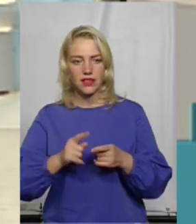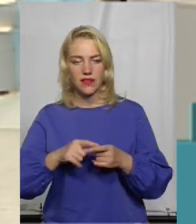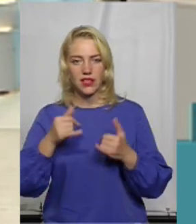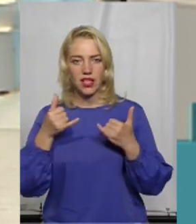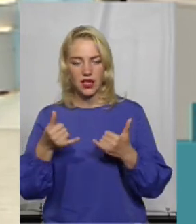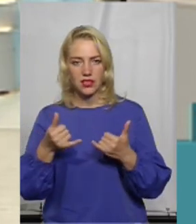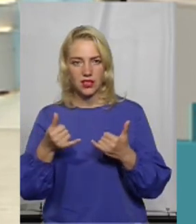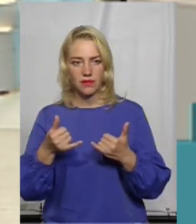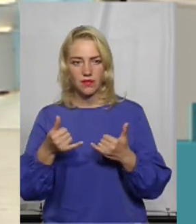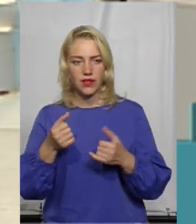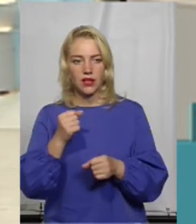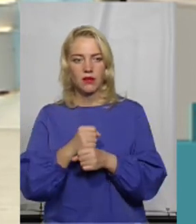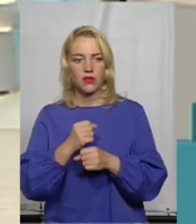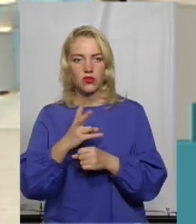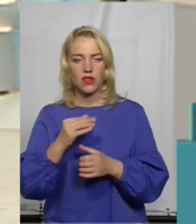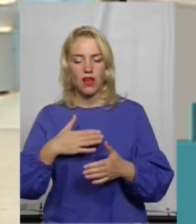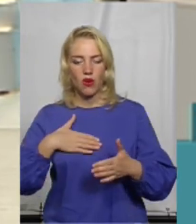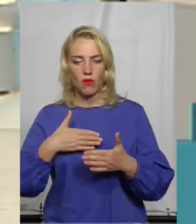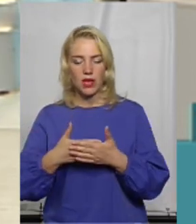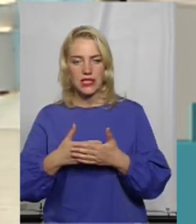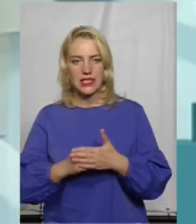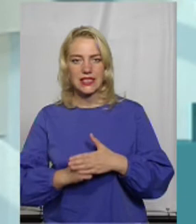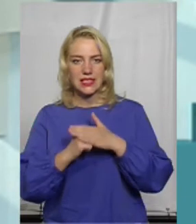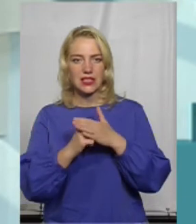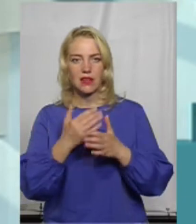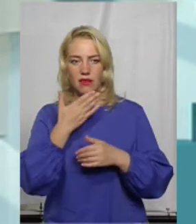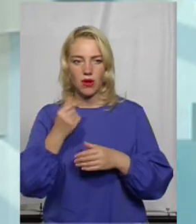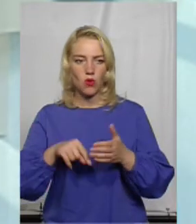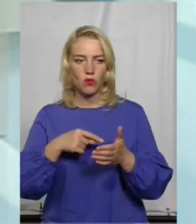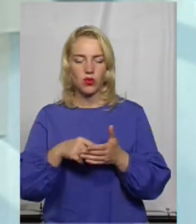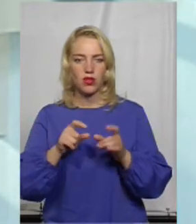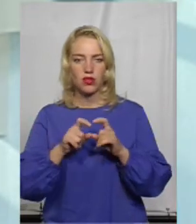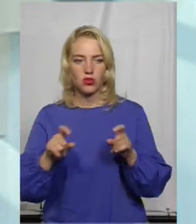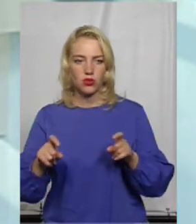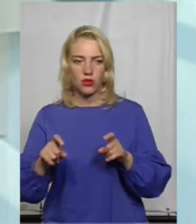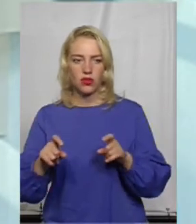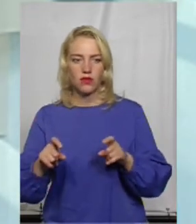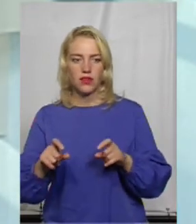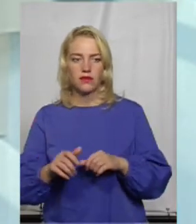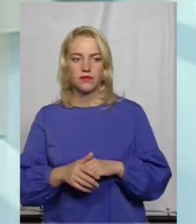зараз наразі працює на громадських засадах. Тобто, ми не є комунальною установою і,